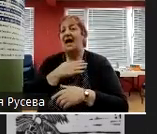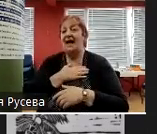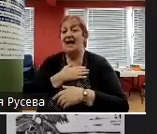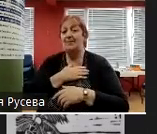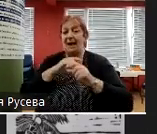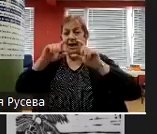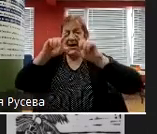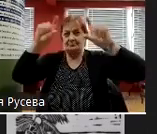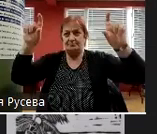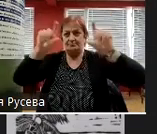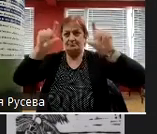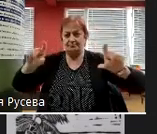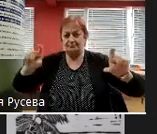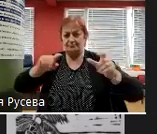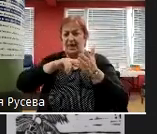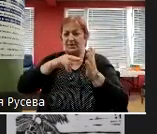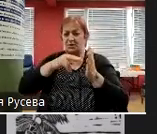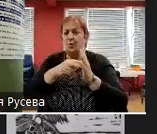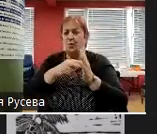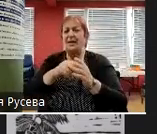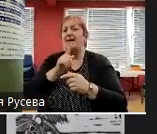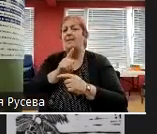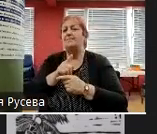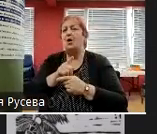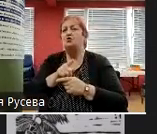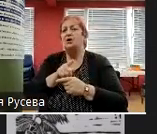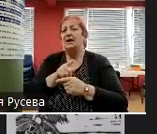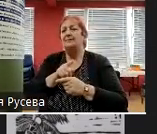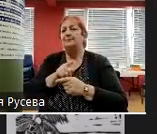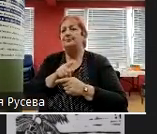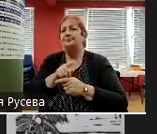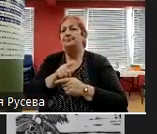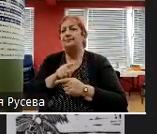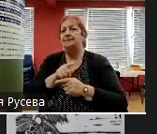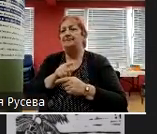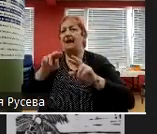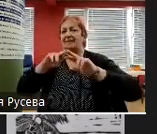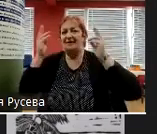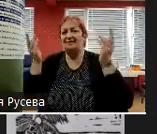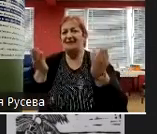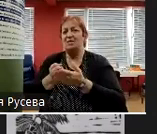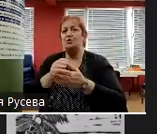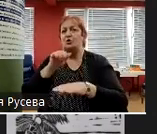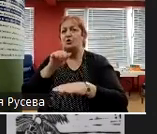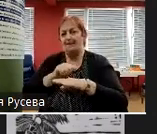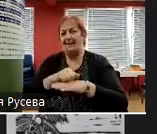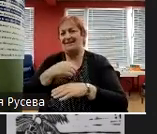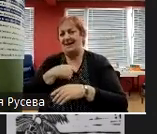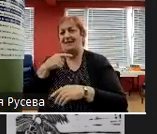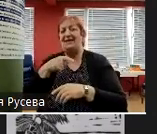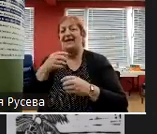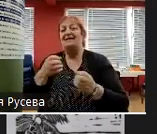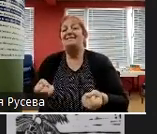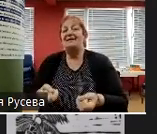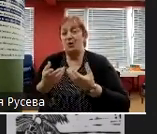лента с инструменти, в нея може да откриете. В социалните медии също ги има тия